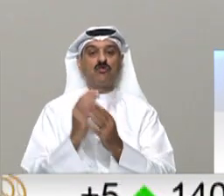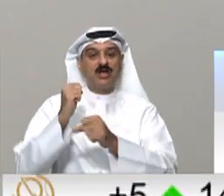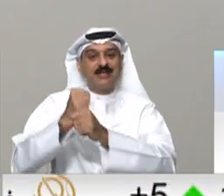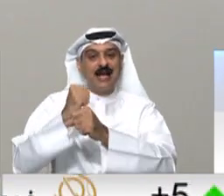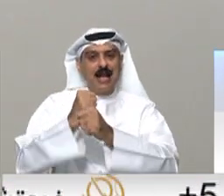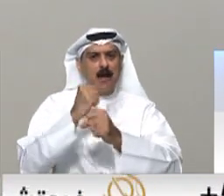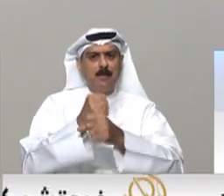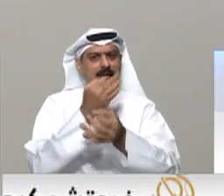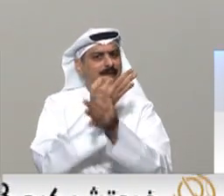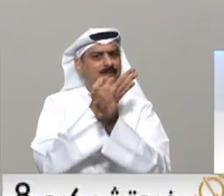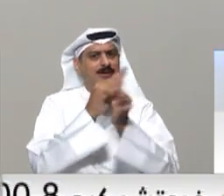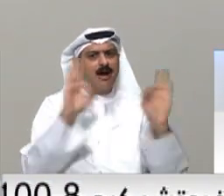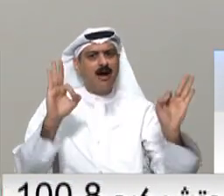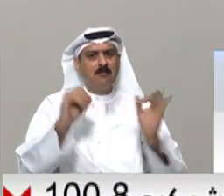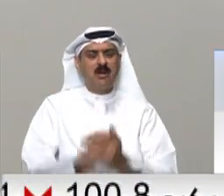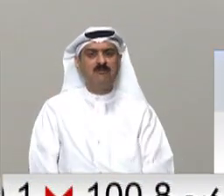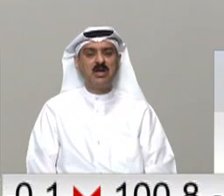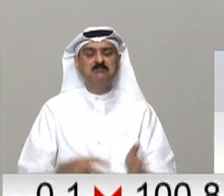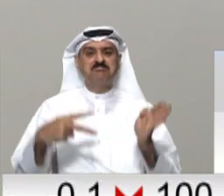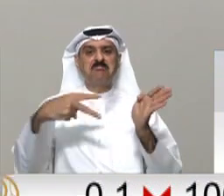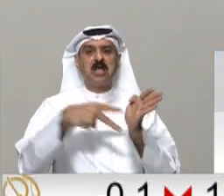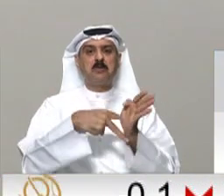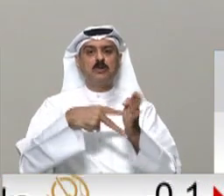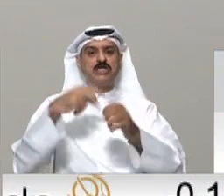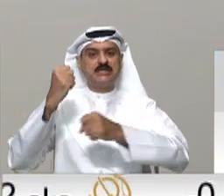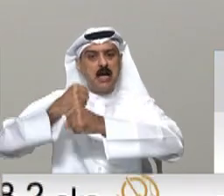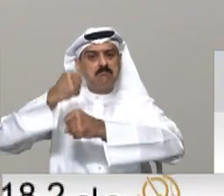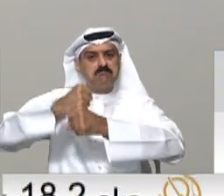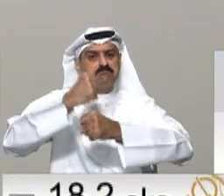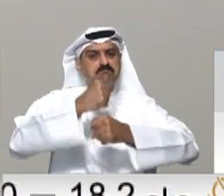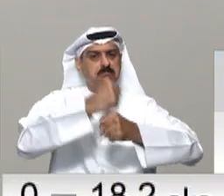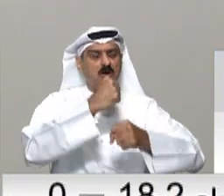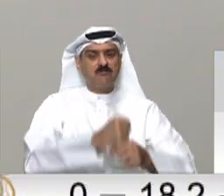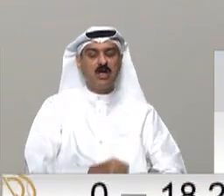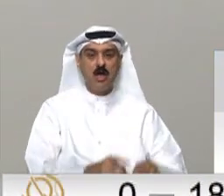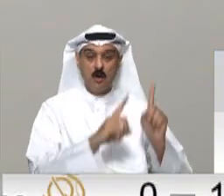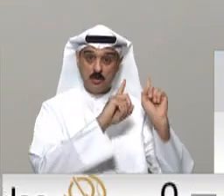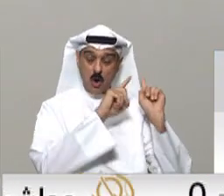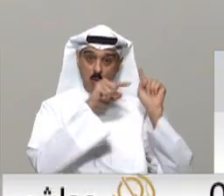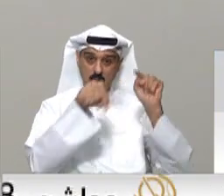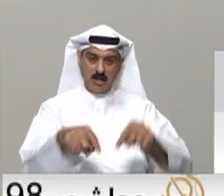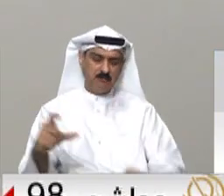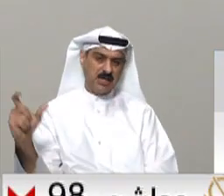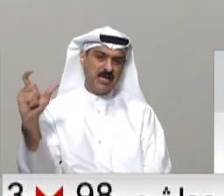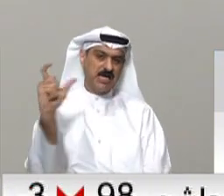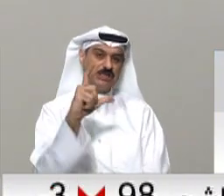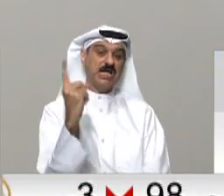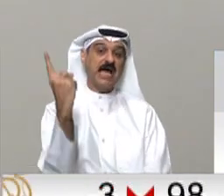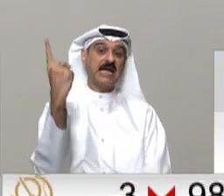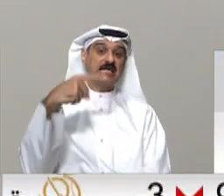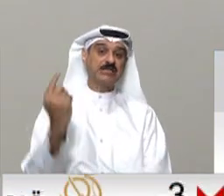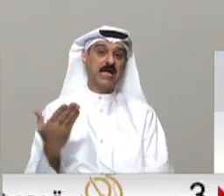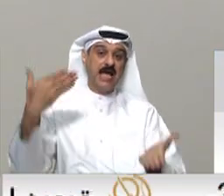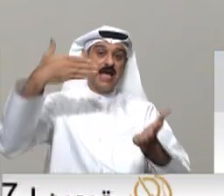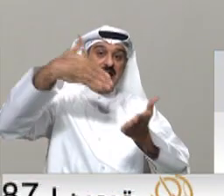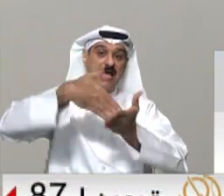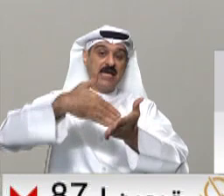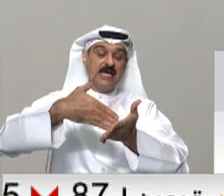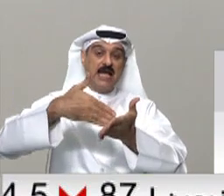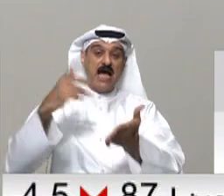انعقاد كامل 24 ساعه ابتداء من شهر اكتوبر الى نهايه شهر ابريل.